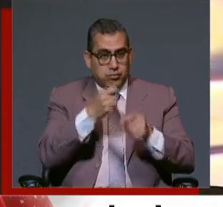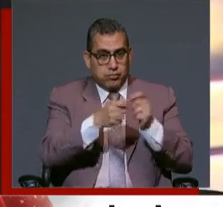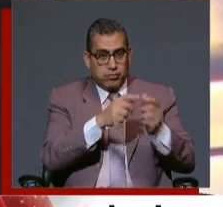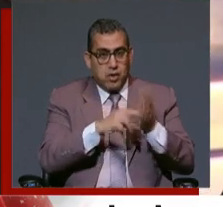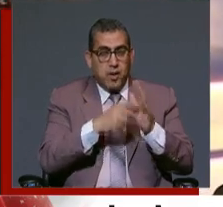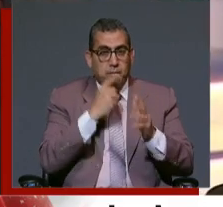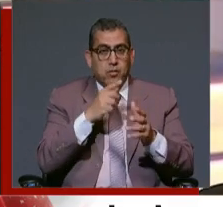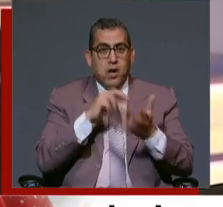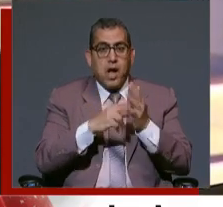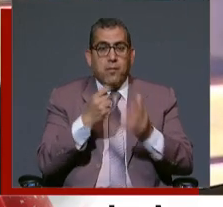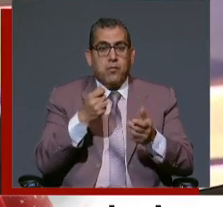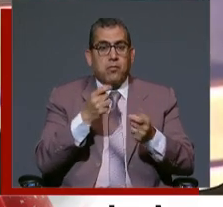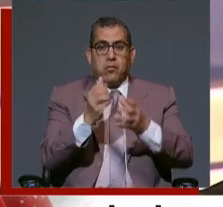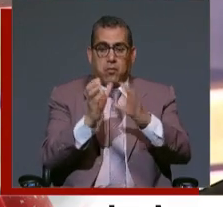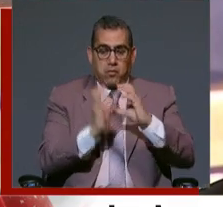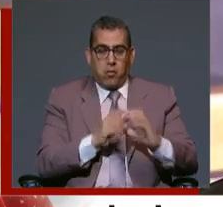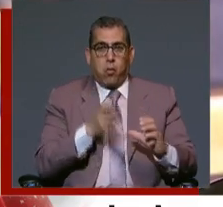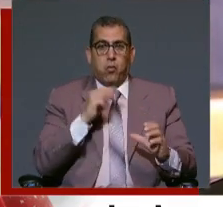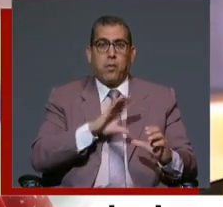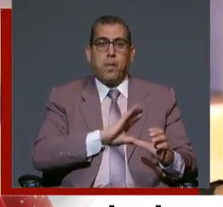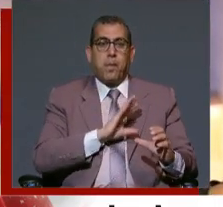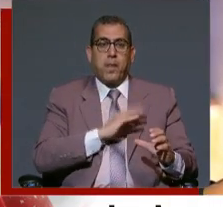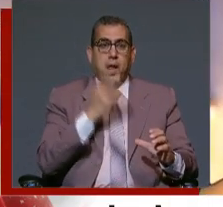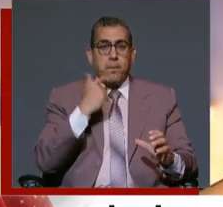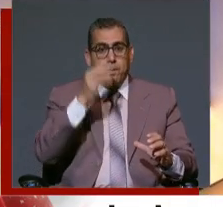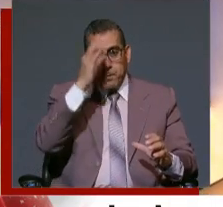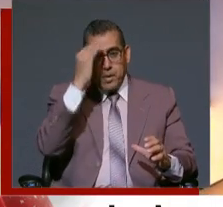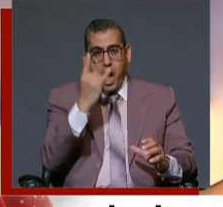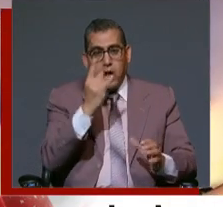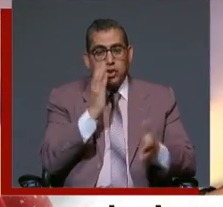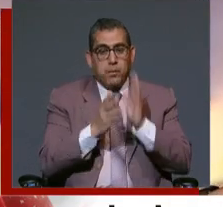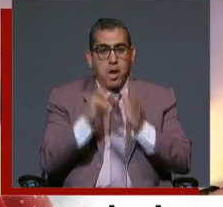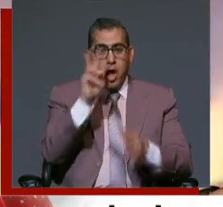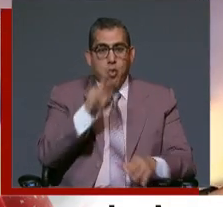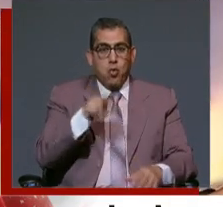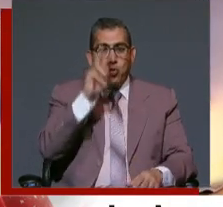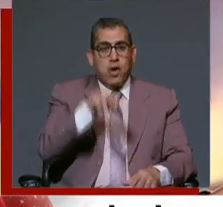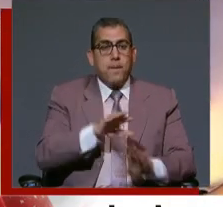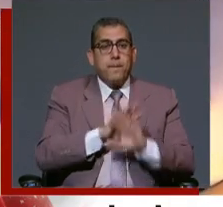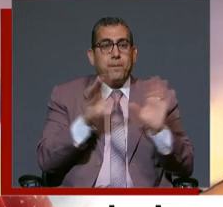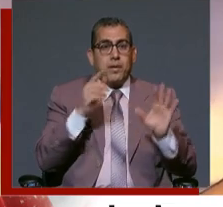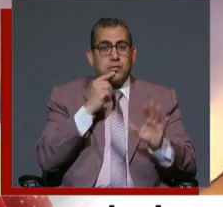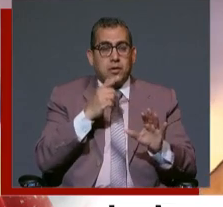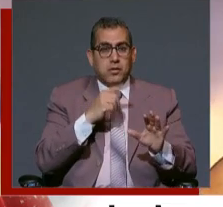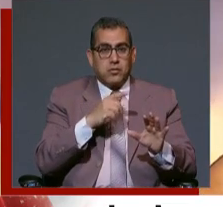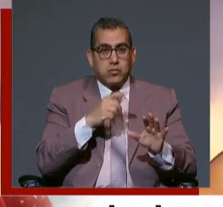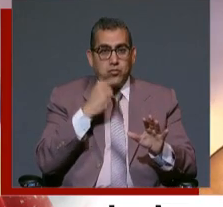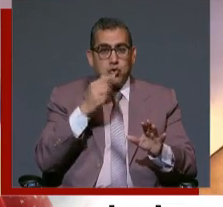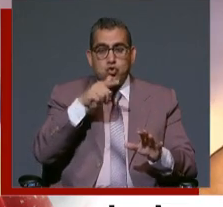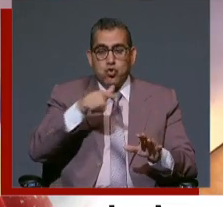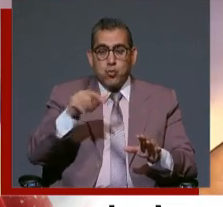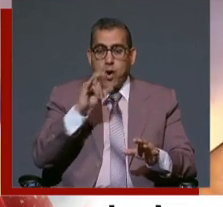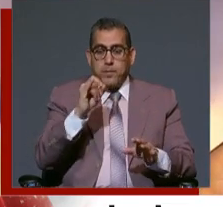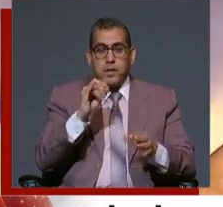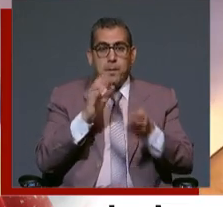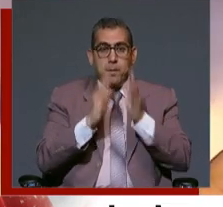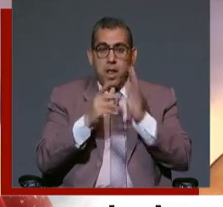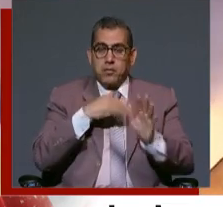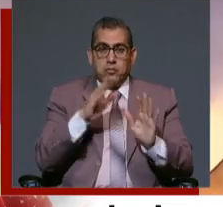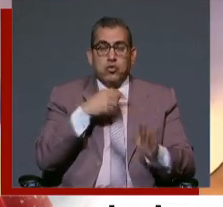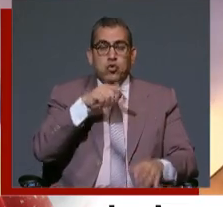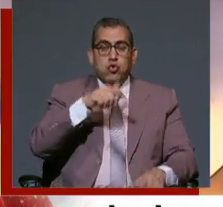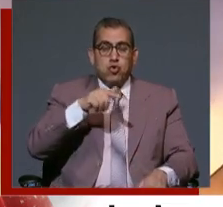ولم تستخدمها، لو منهم 10 مليار دولار فقط، ما بقولش بقى ال 650، 10 مليار